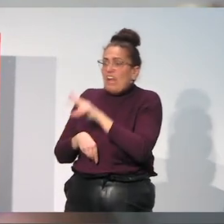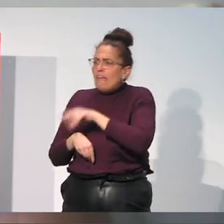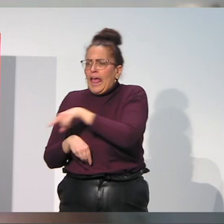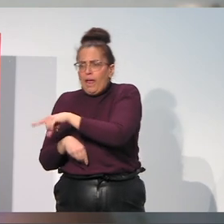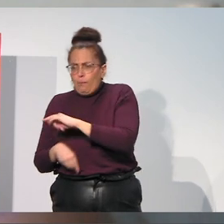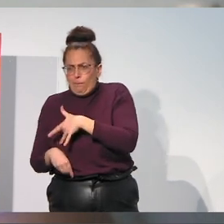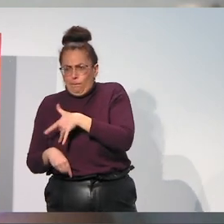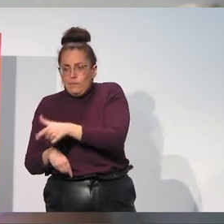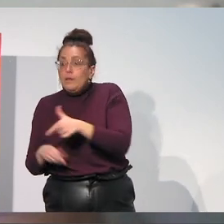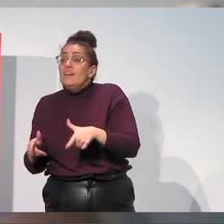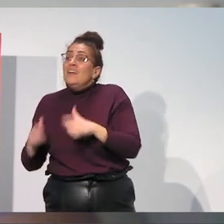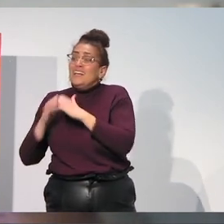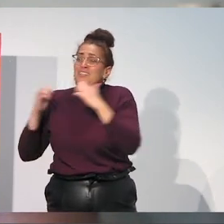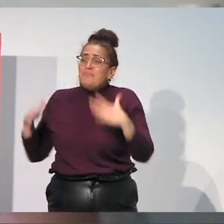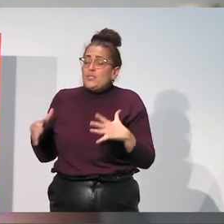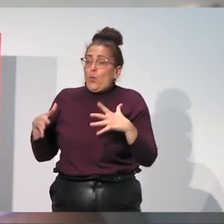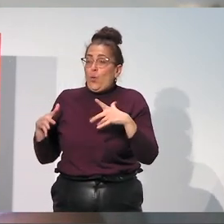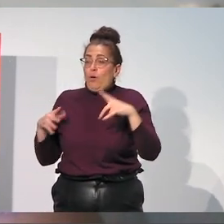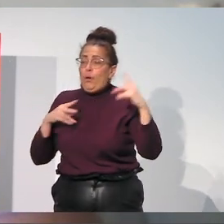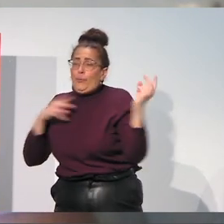rongée par la pluie, rongée et érodée